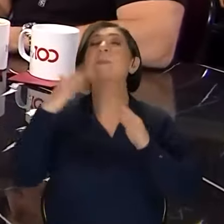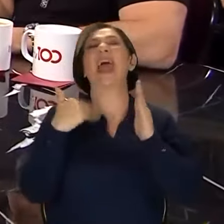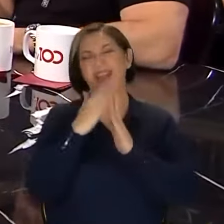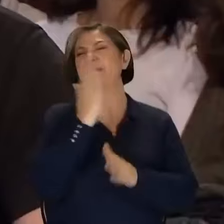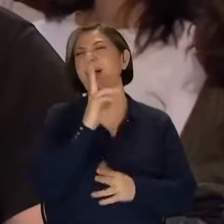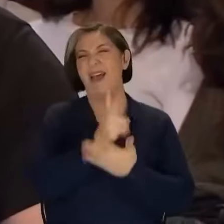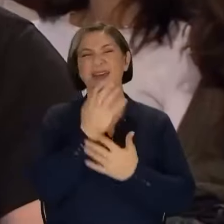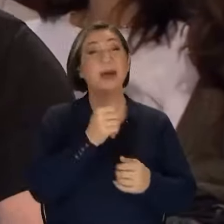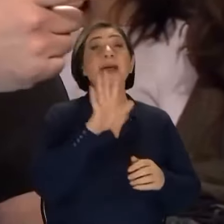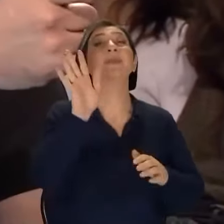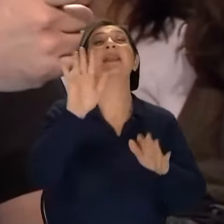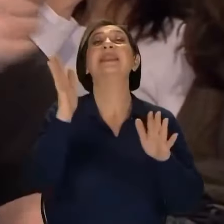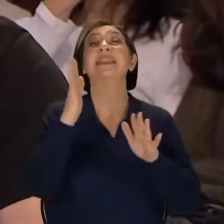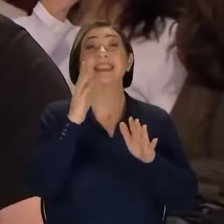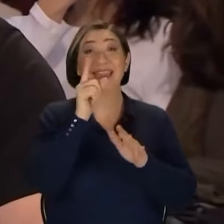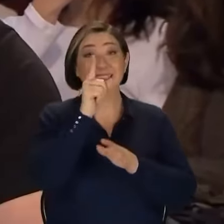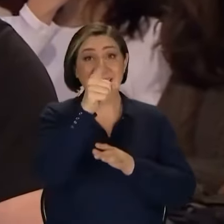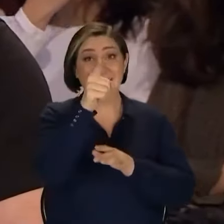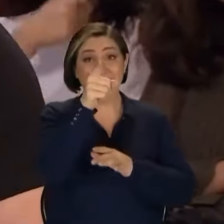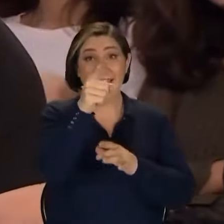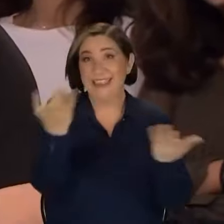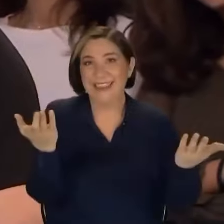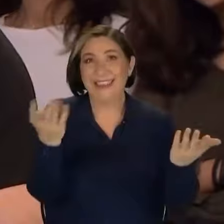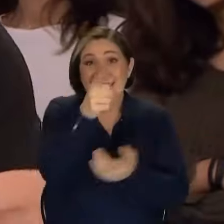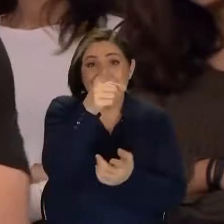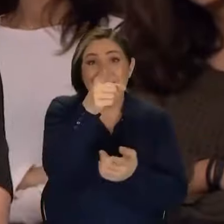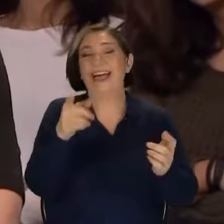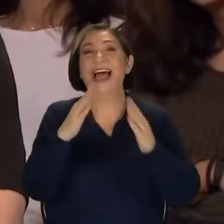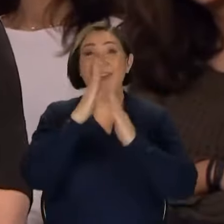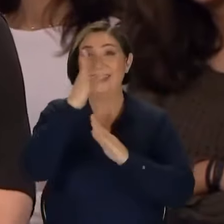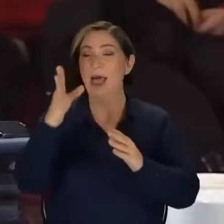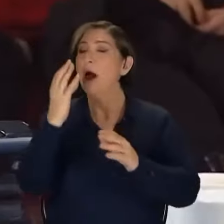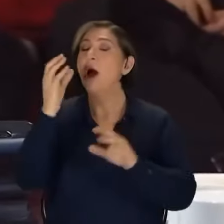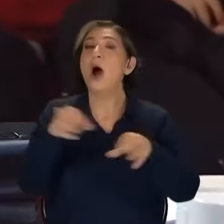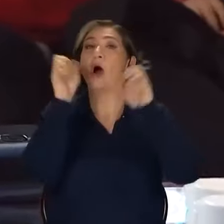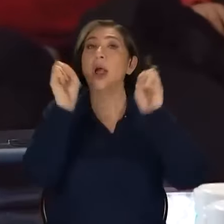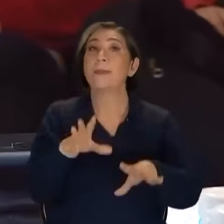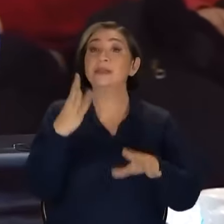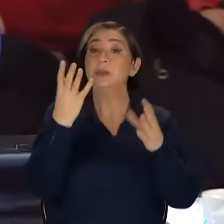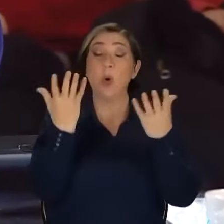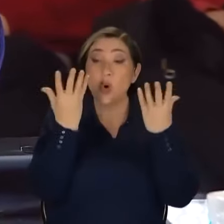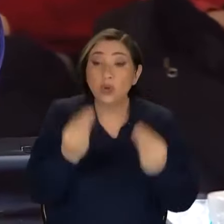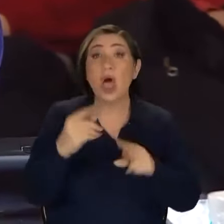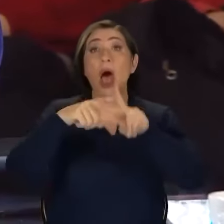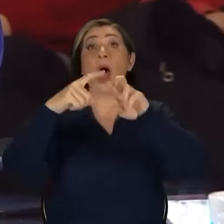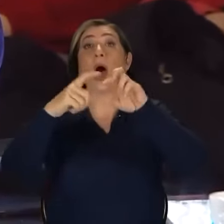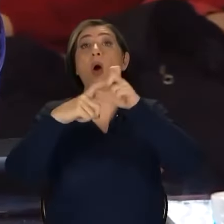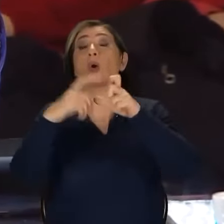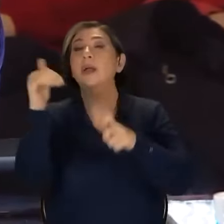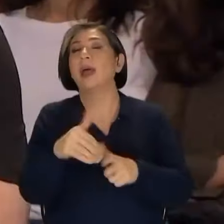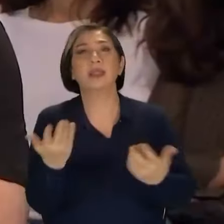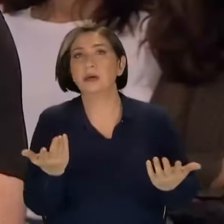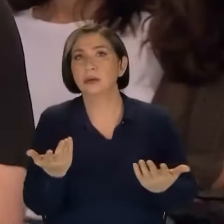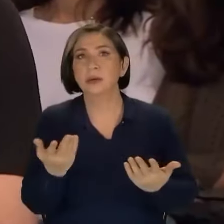gideceğim Peki ne oldu Bir dakika yakında si söyle bak hokk bazda ne oldu da Arok geldi abi şöyle bir